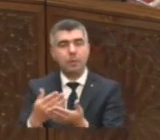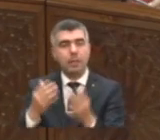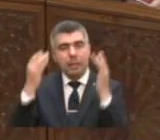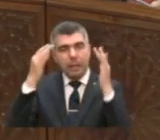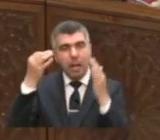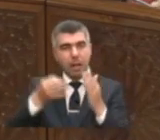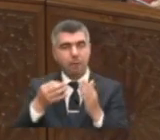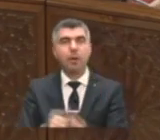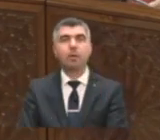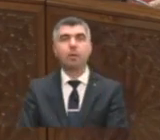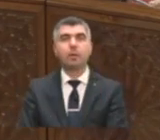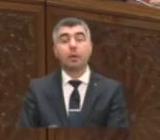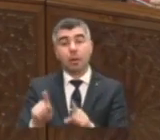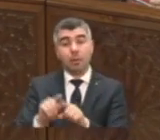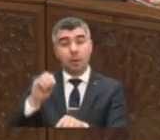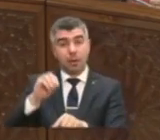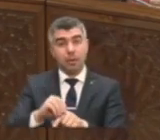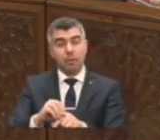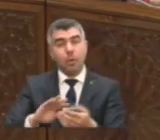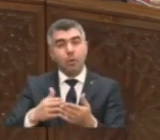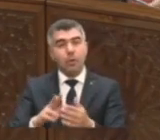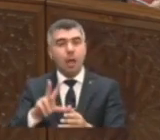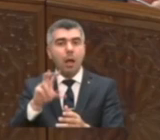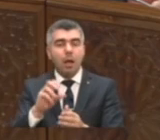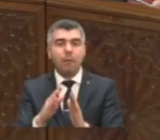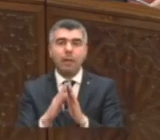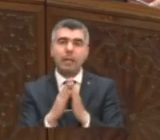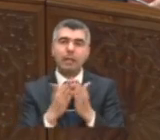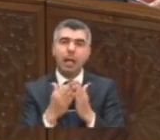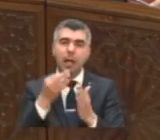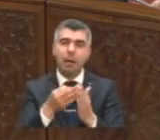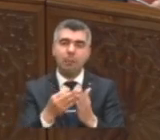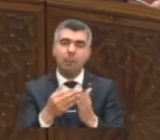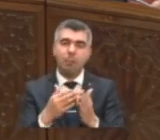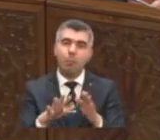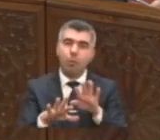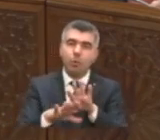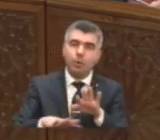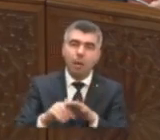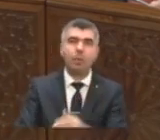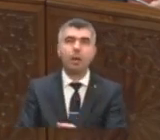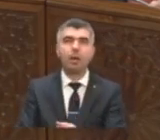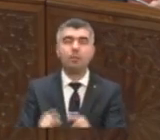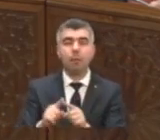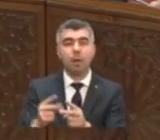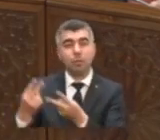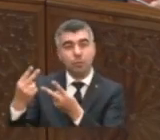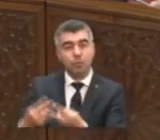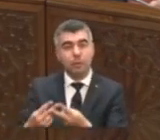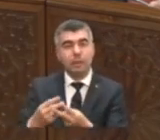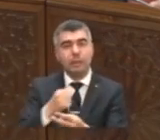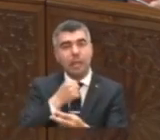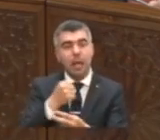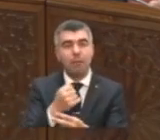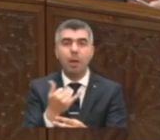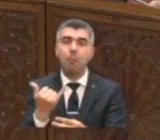حتى لأن هي كتساهم باش نعرفوا بالكتاب وبالدور ديال الكتاب في المجتمع. إذا لولا الحضور ديال الصحافة ما كانش يمكن